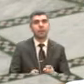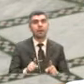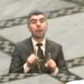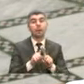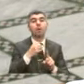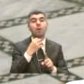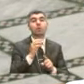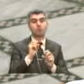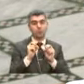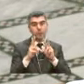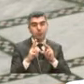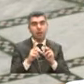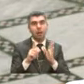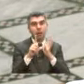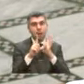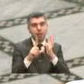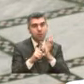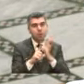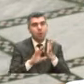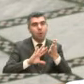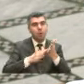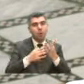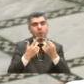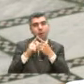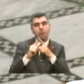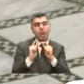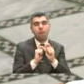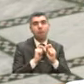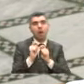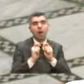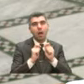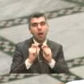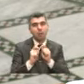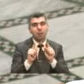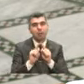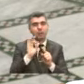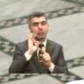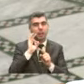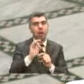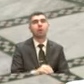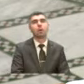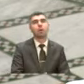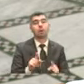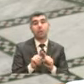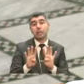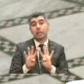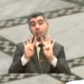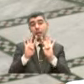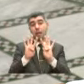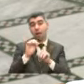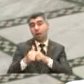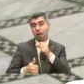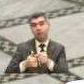المدنية السياسية كانت في صلب نقاش قوي عميق عرف على مدى 8 سنوات